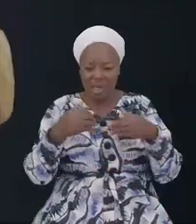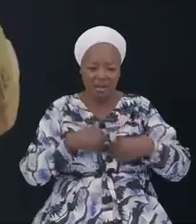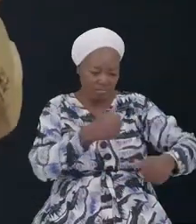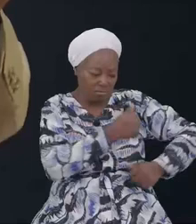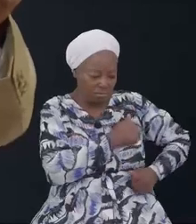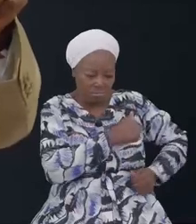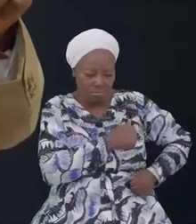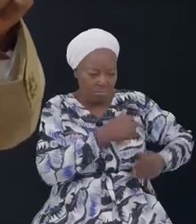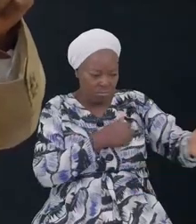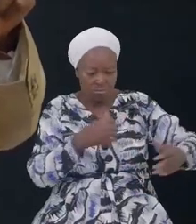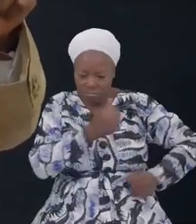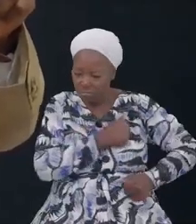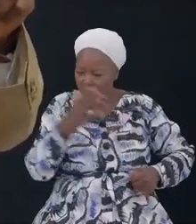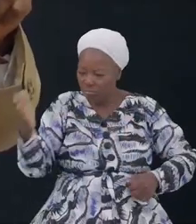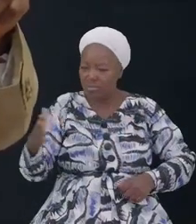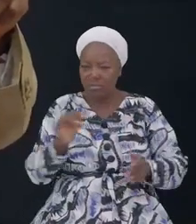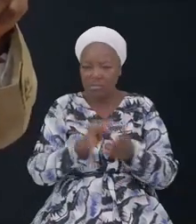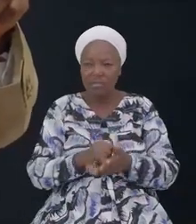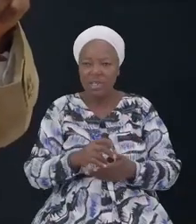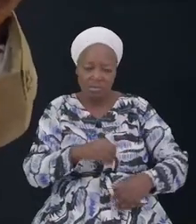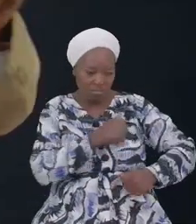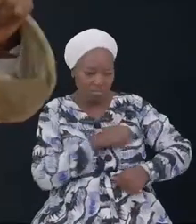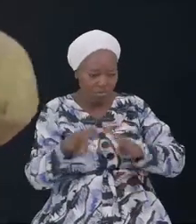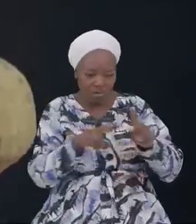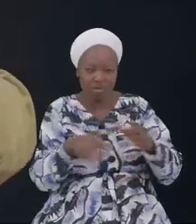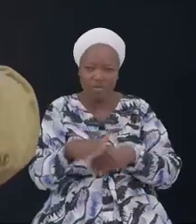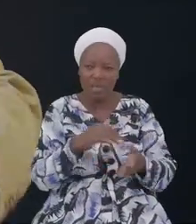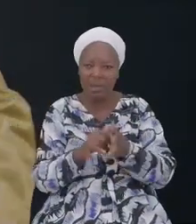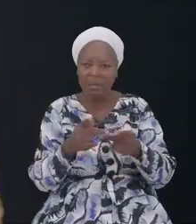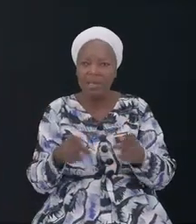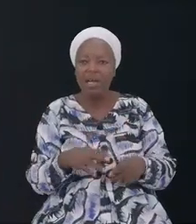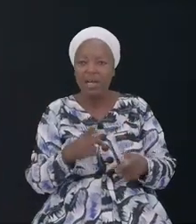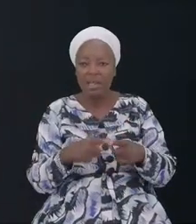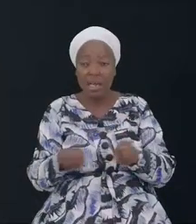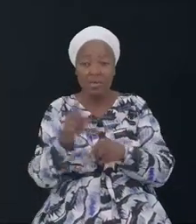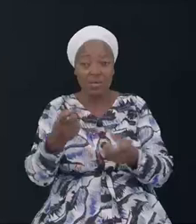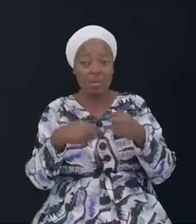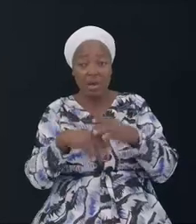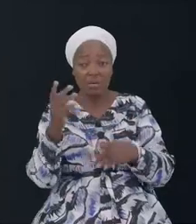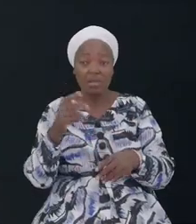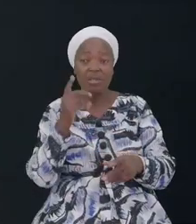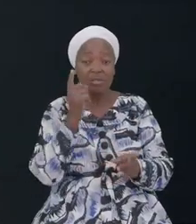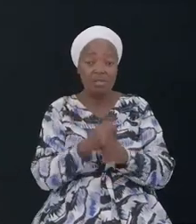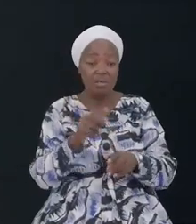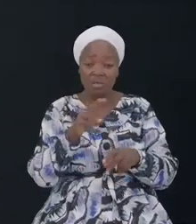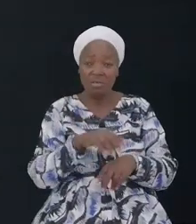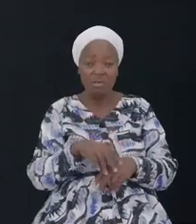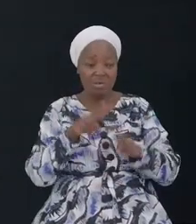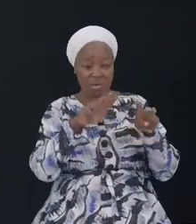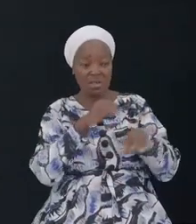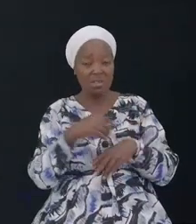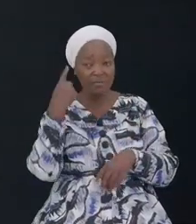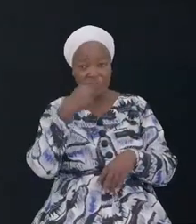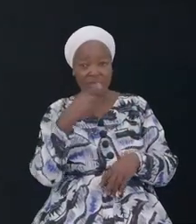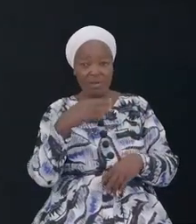Et ils ont des gardes qui intimident avec tout ce qu'ils ont. Et comme tu dois sortir, ils, en regardant le visage, vont dire, cela va t'amener